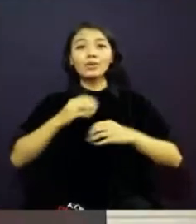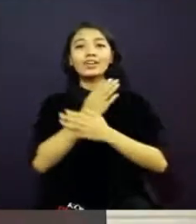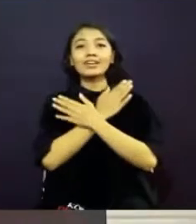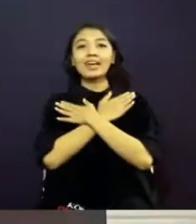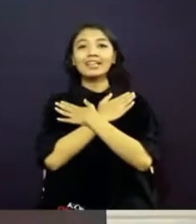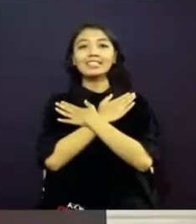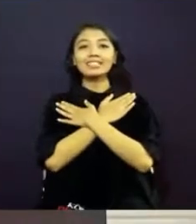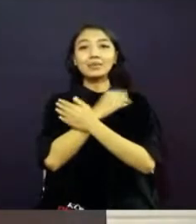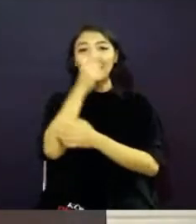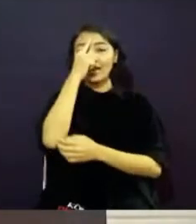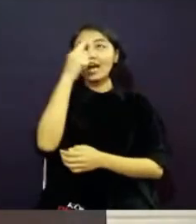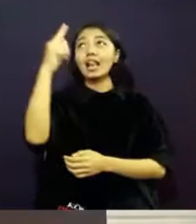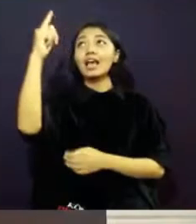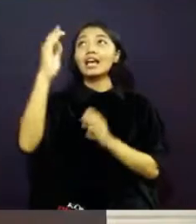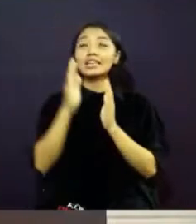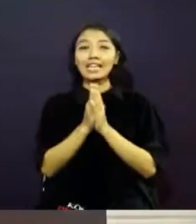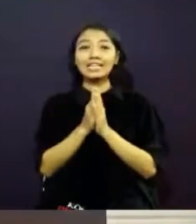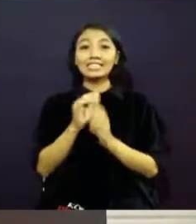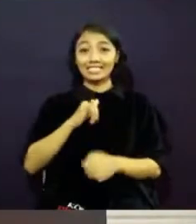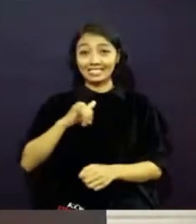sesama manusia